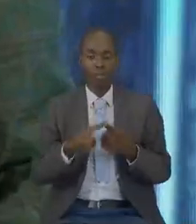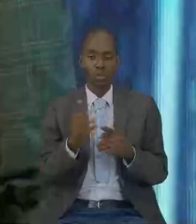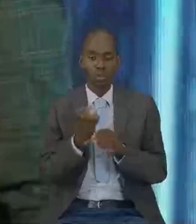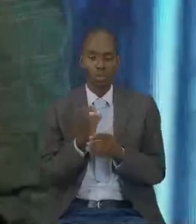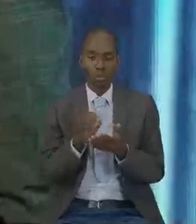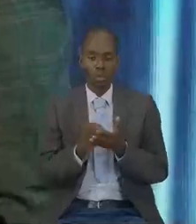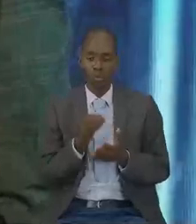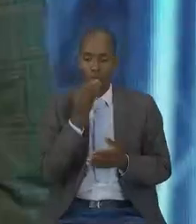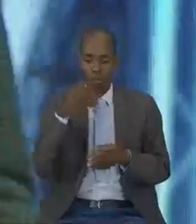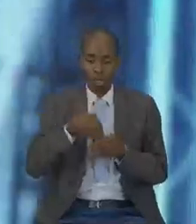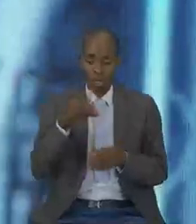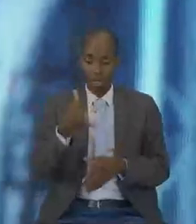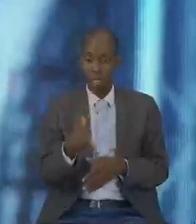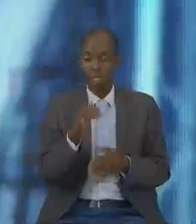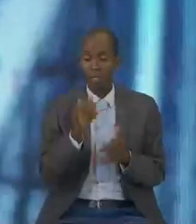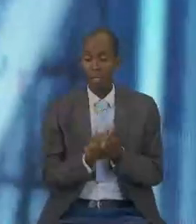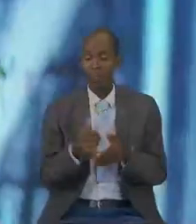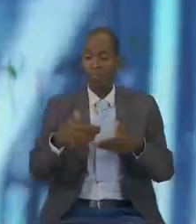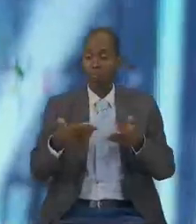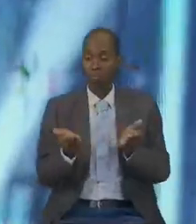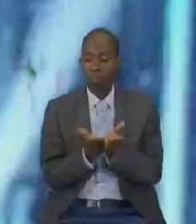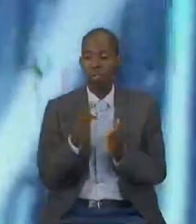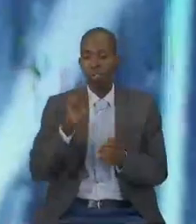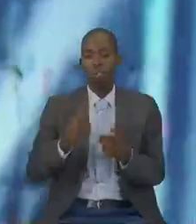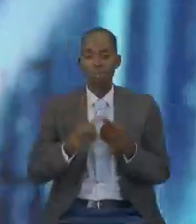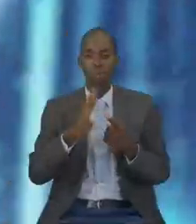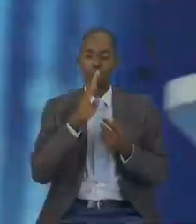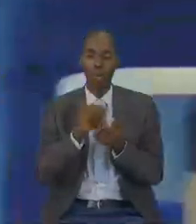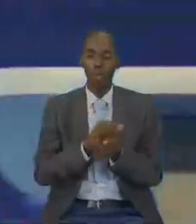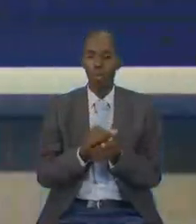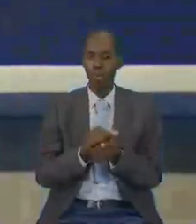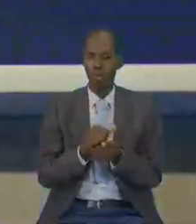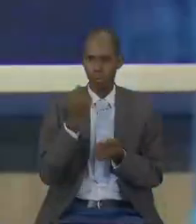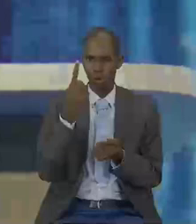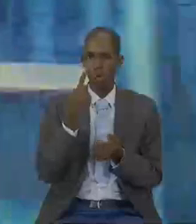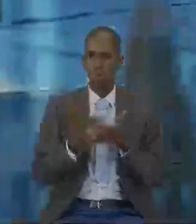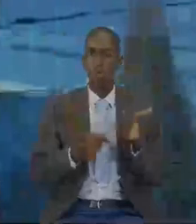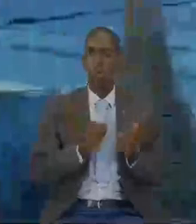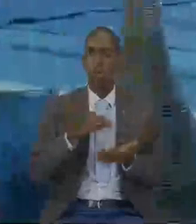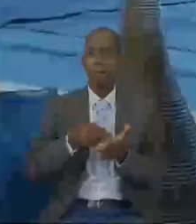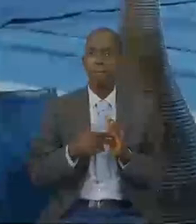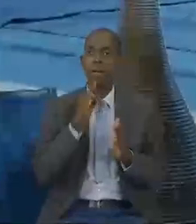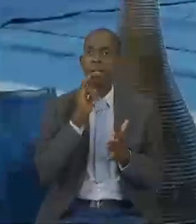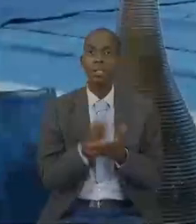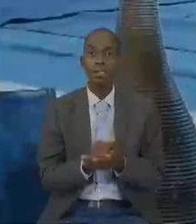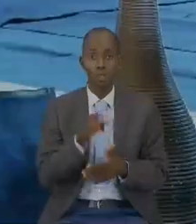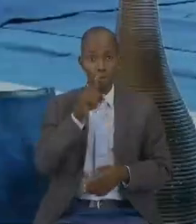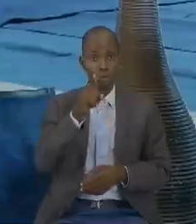et pour qu'il mette la nourriture dans ce même plat, ce plat doit être lavé. Qu'est-ce que je veux dire par